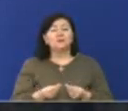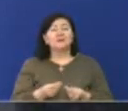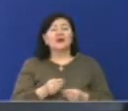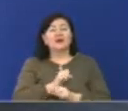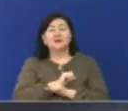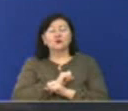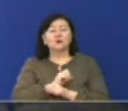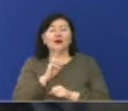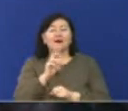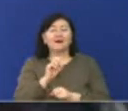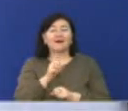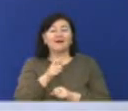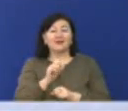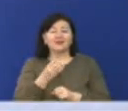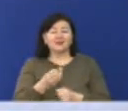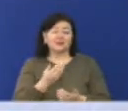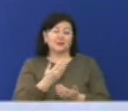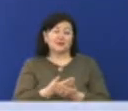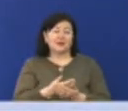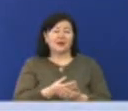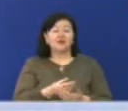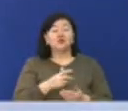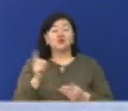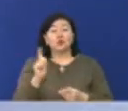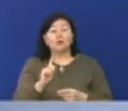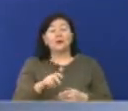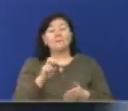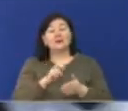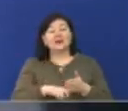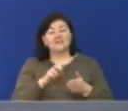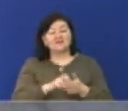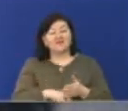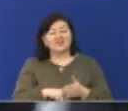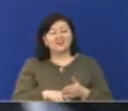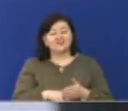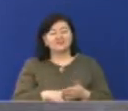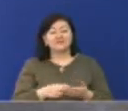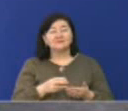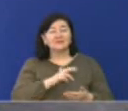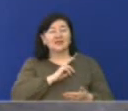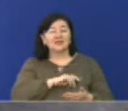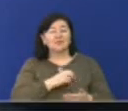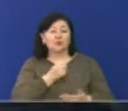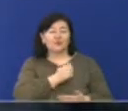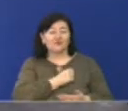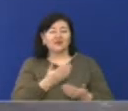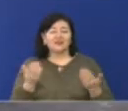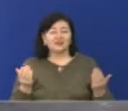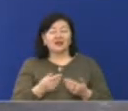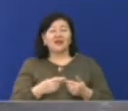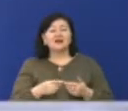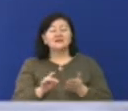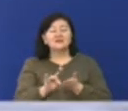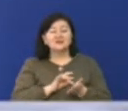тактика специальных учений. Чтобы проверить профессионализм личного состава отряда экстренного реагирования, одновременно в нескольких